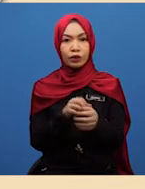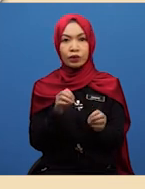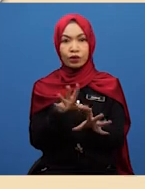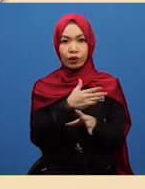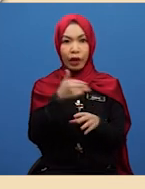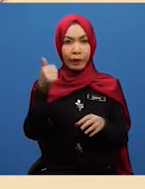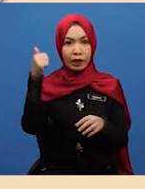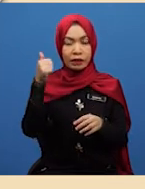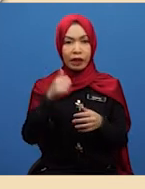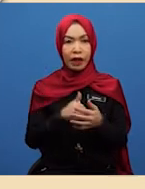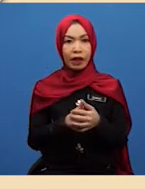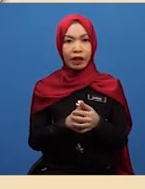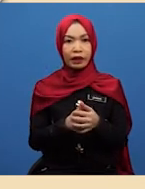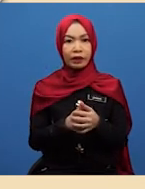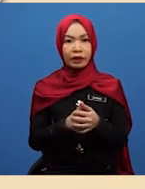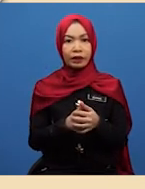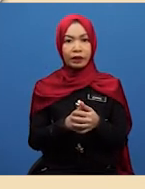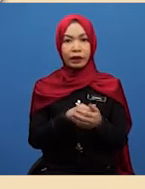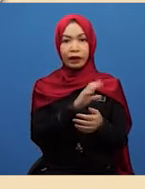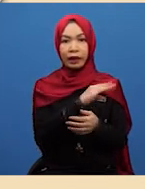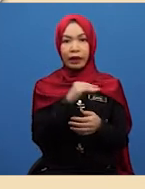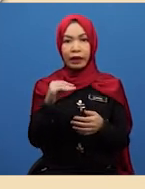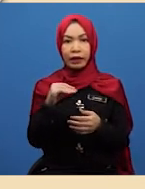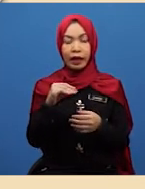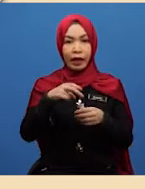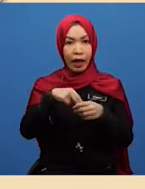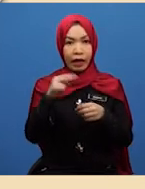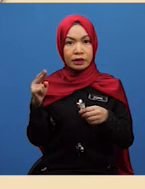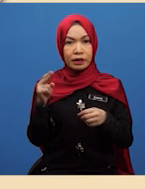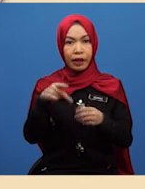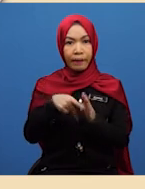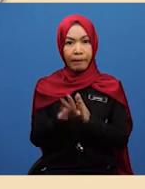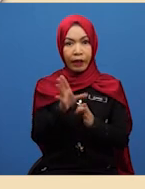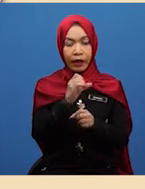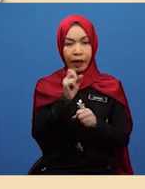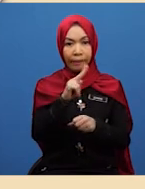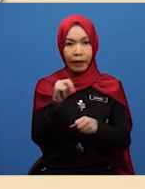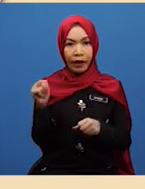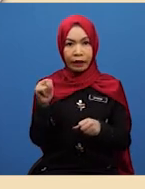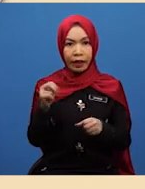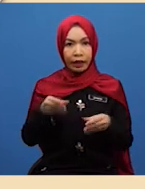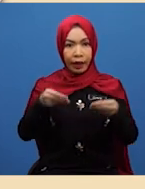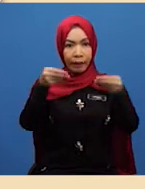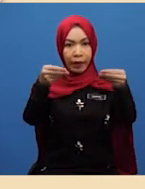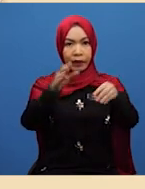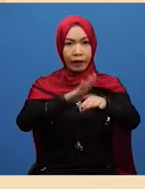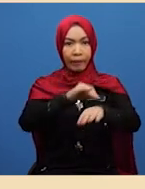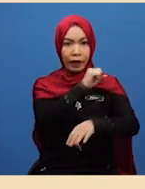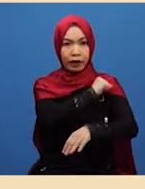balasan, separuh daripada hasil pendapatan wilayah ini diberikan kepada Sultan Abdul